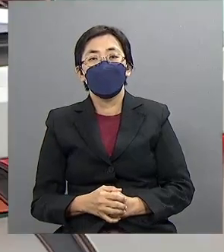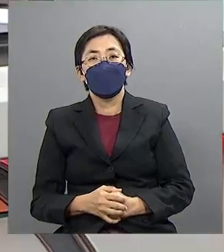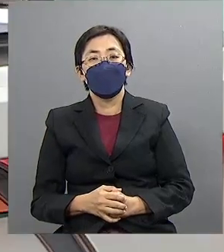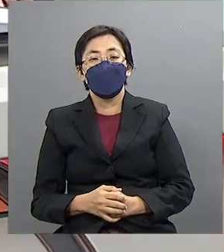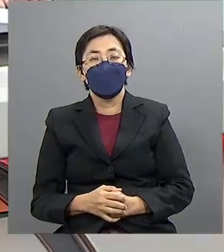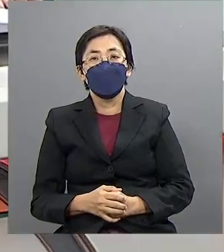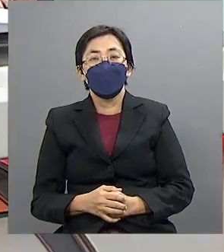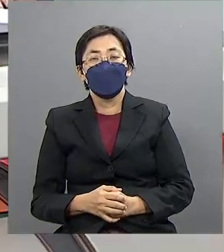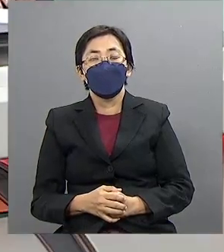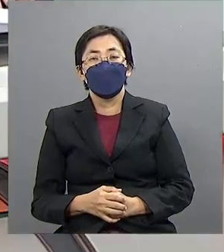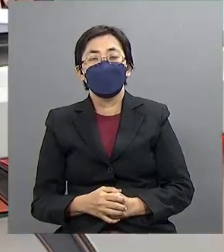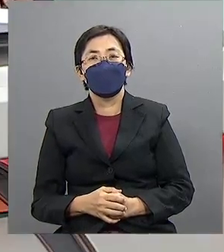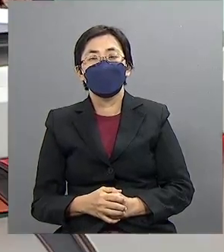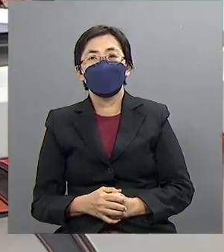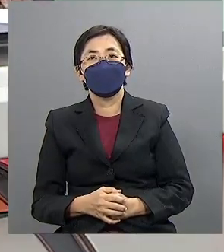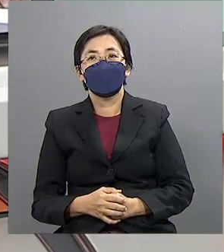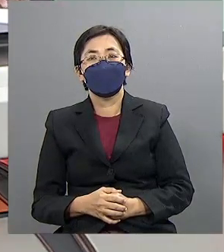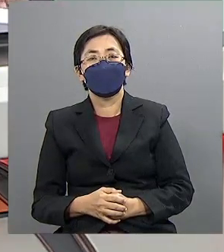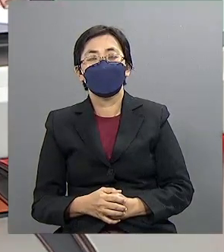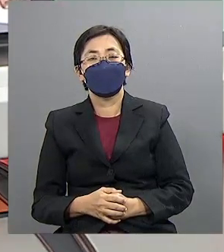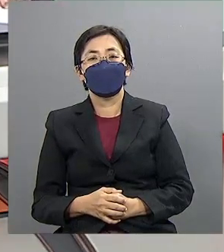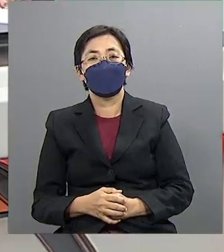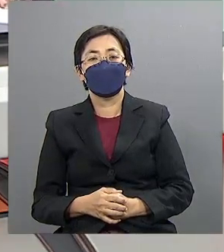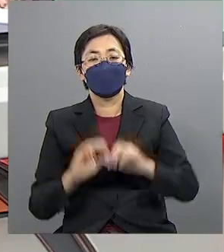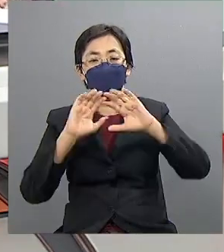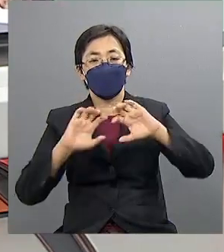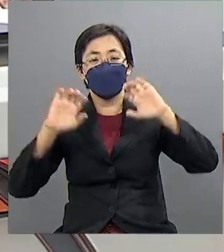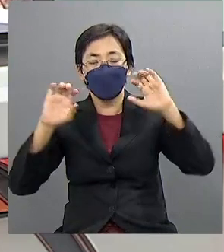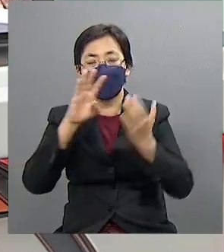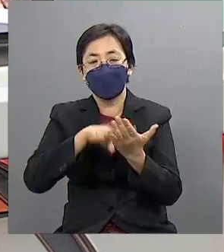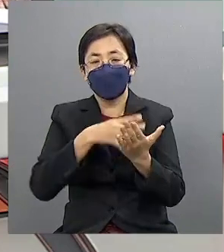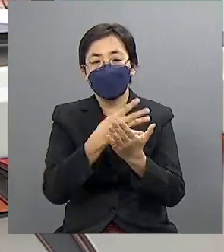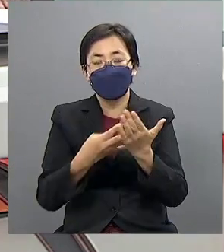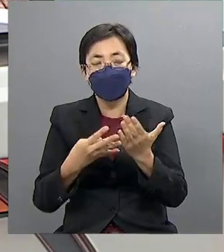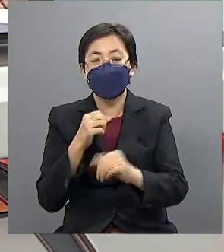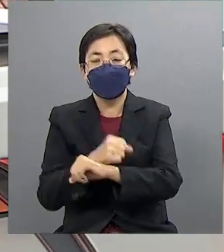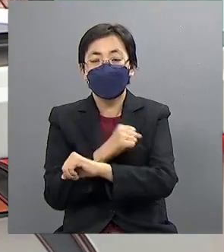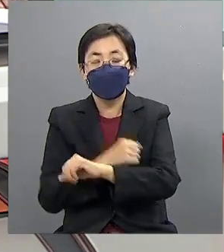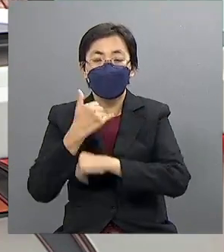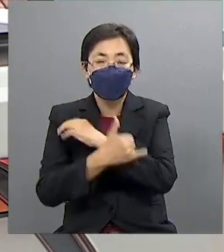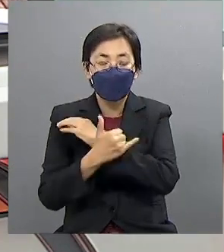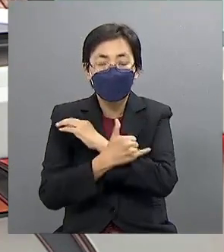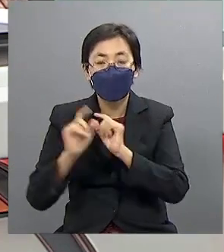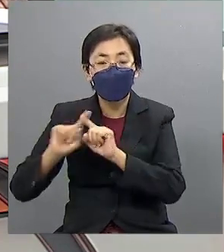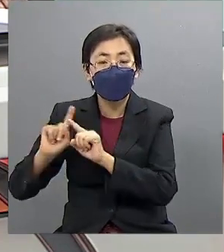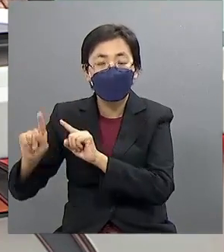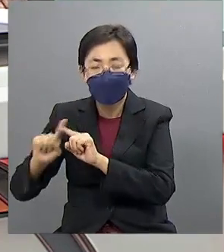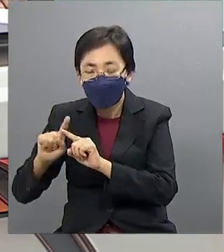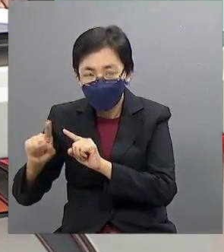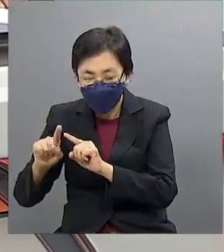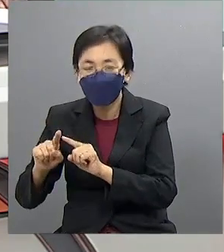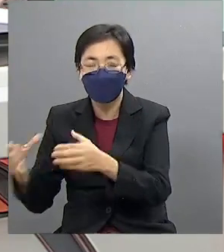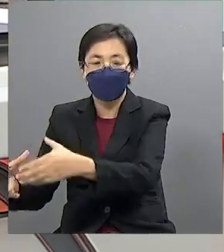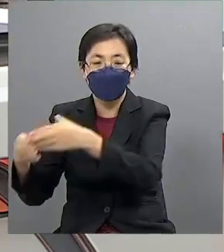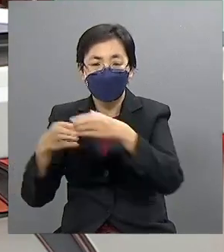คิดถึงนะว่ารัฐบาลนั้นจะมีมาตรการในการนำเข้าแรงงานทำชาติผ่านเอ็มโออยู่นะคะโดยเป็นแรงงาน 3